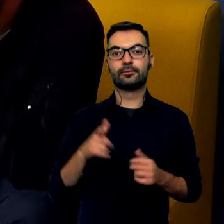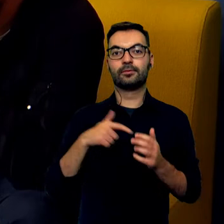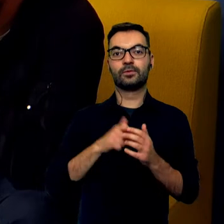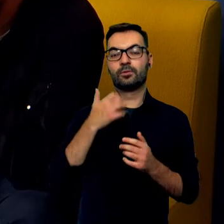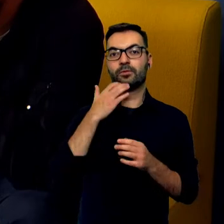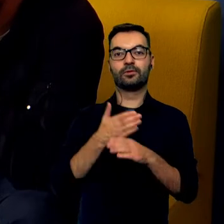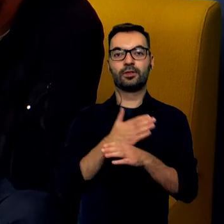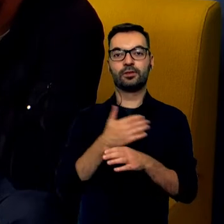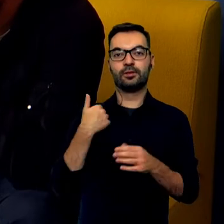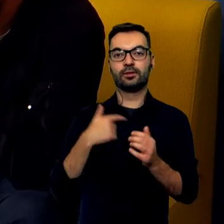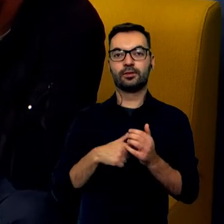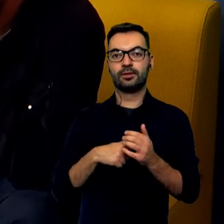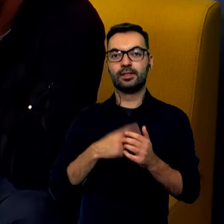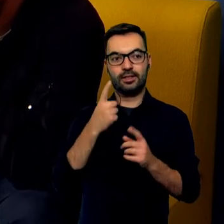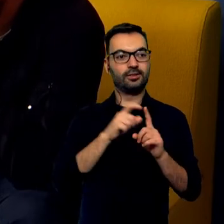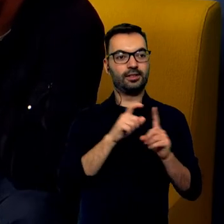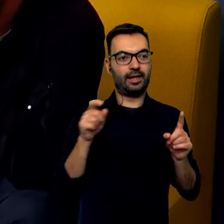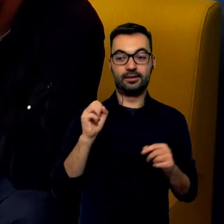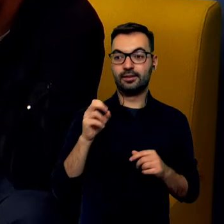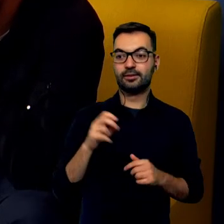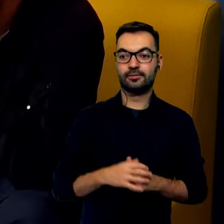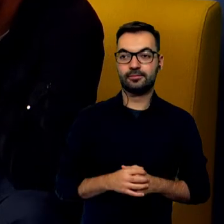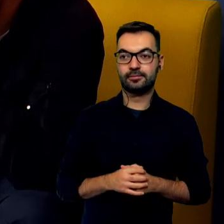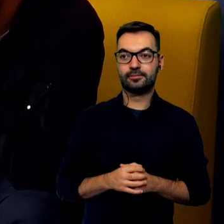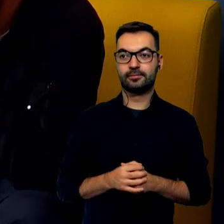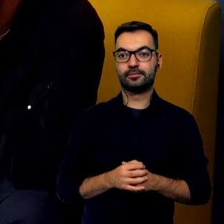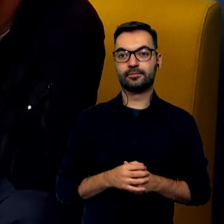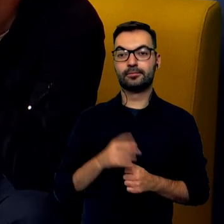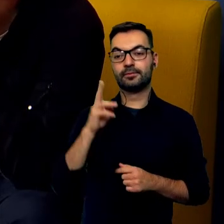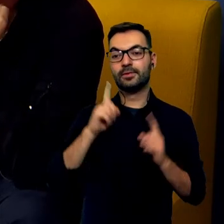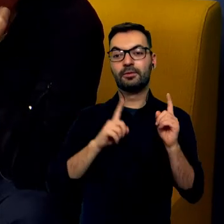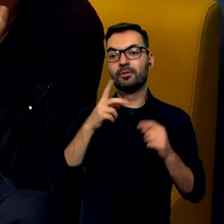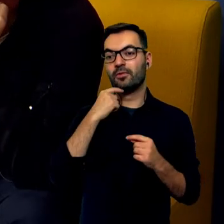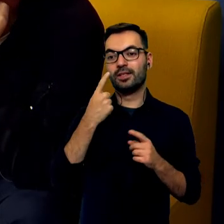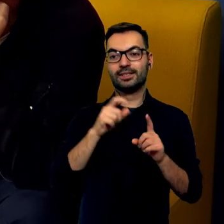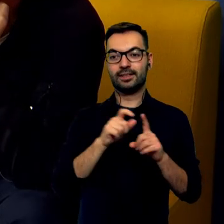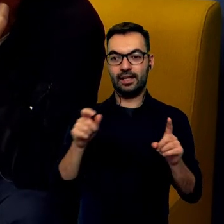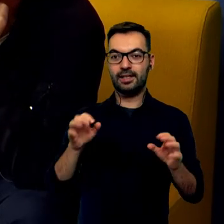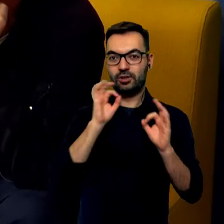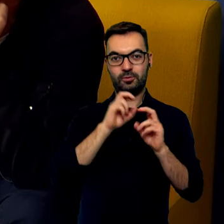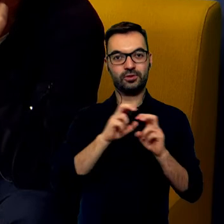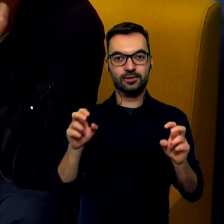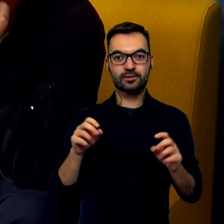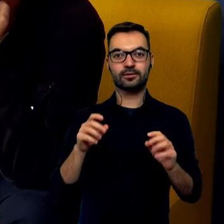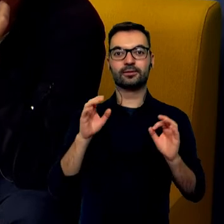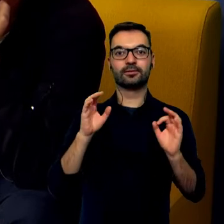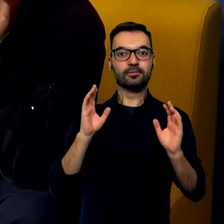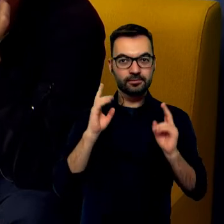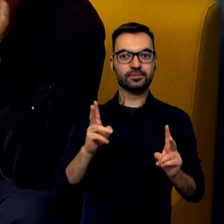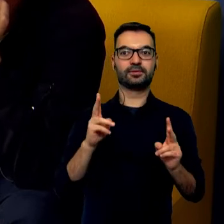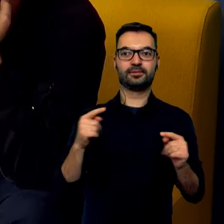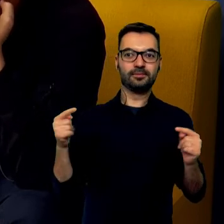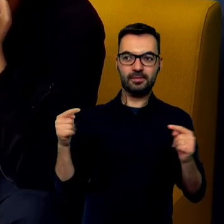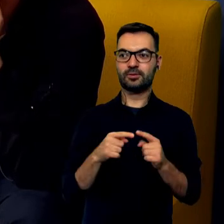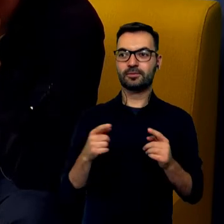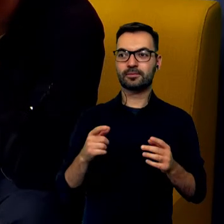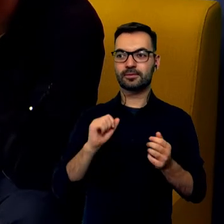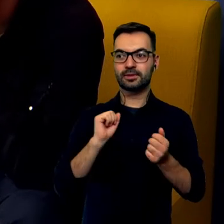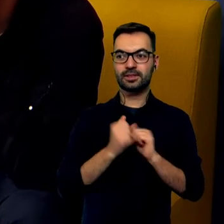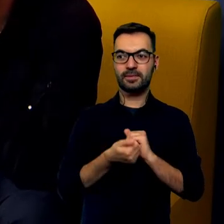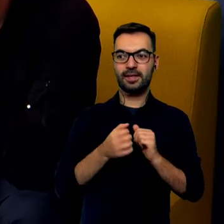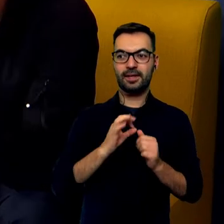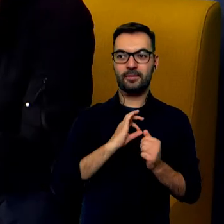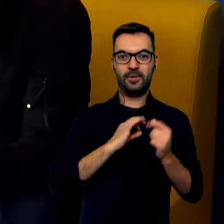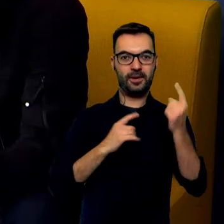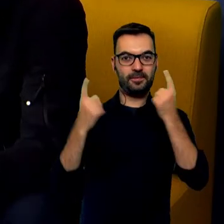to, co wspomniałaś wcześniej. Że czasami, no bo to jedno zdanie, tak, prawda? Że czasami ktoś powie zdanie w odpowiednim momencie, w odpowiednim czasie, które zmienia